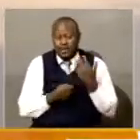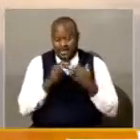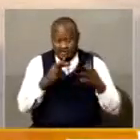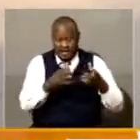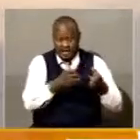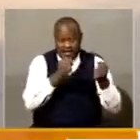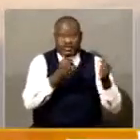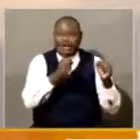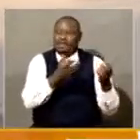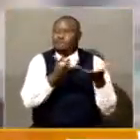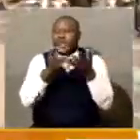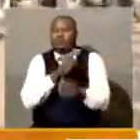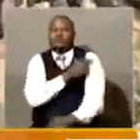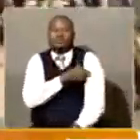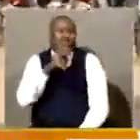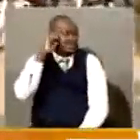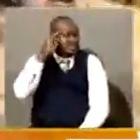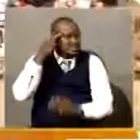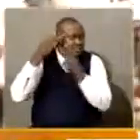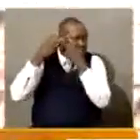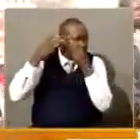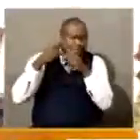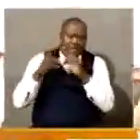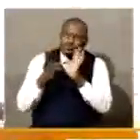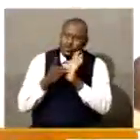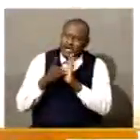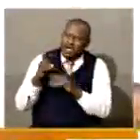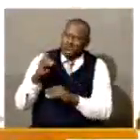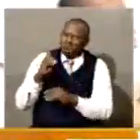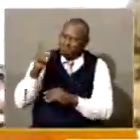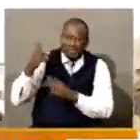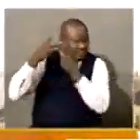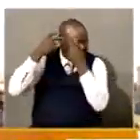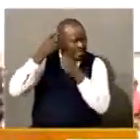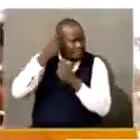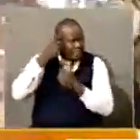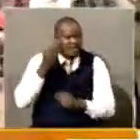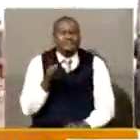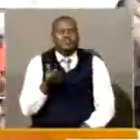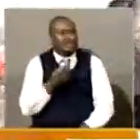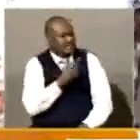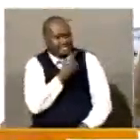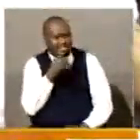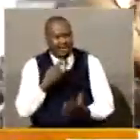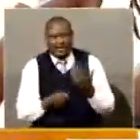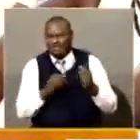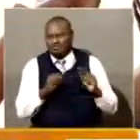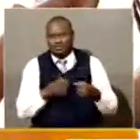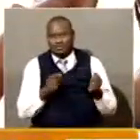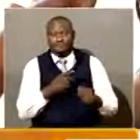abakwatiddwa mu ddwaliro akeberebwa obwongo naye ng'abasawo abakebera emitwe muno mu ggwanga batono ddala nabwe kityo ono agamba nti kino kiyinza obutasoboka.